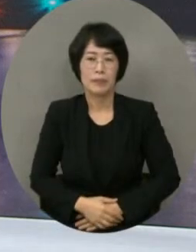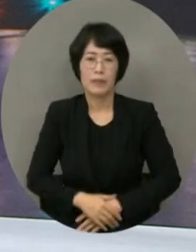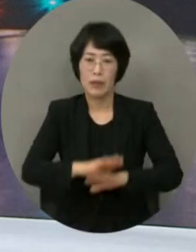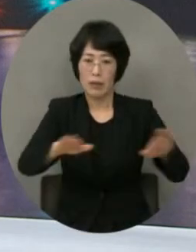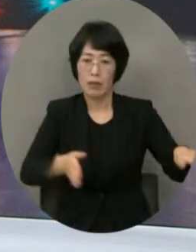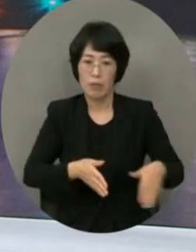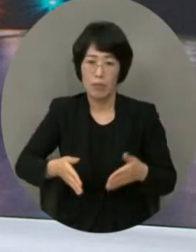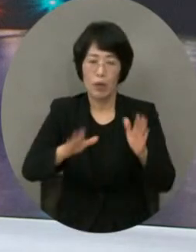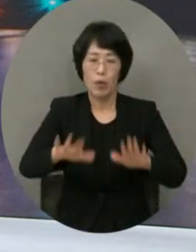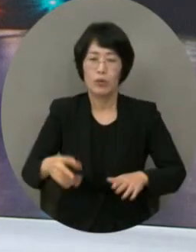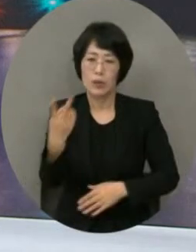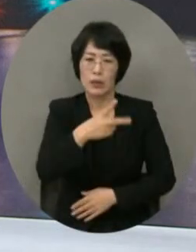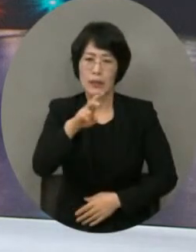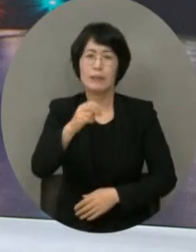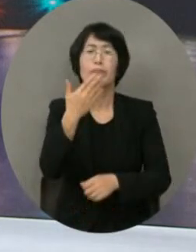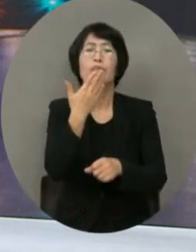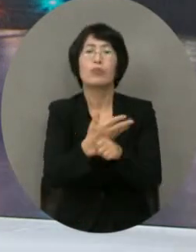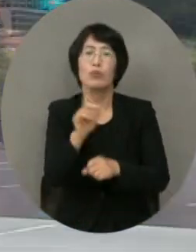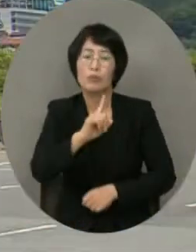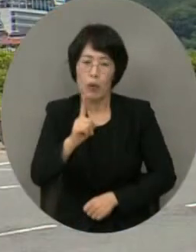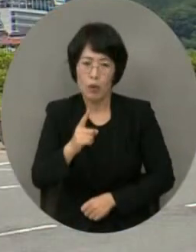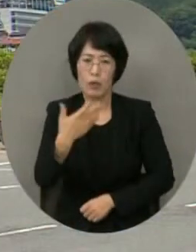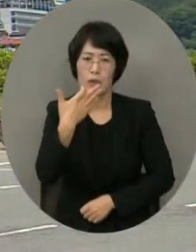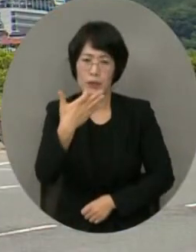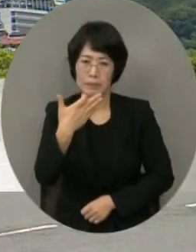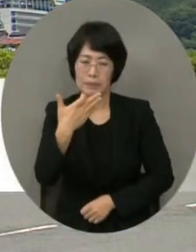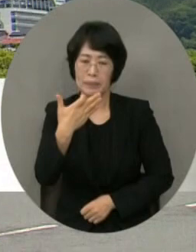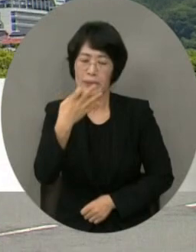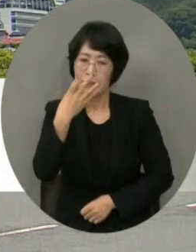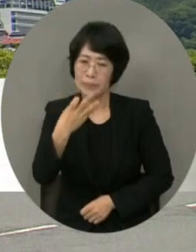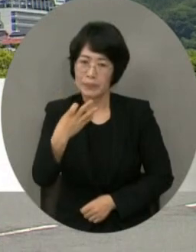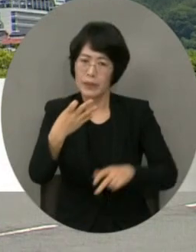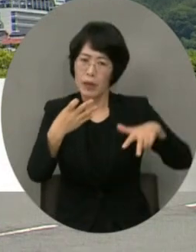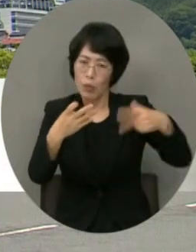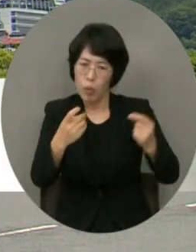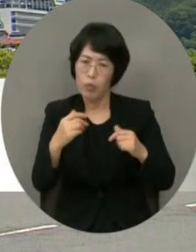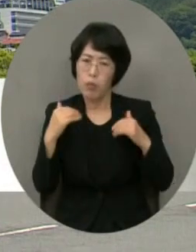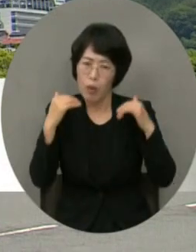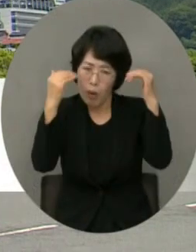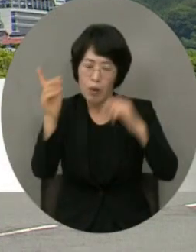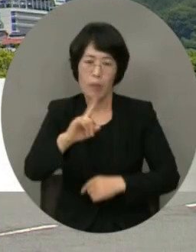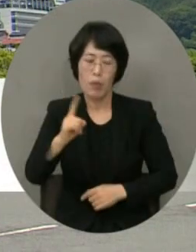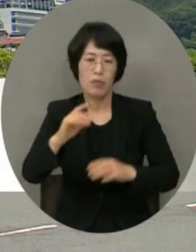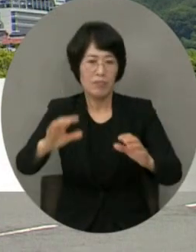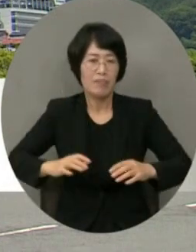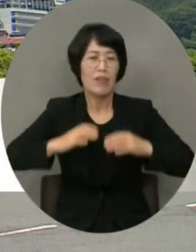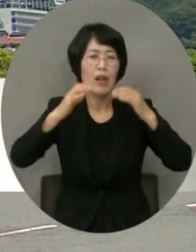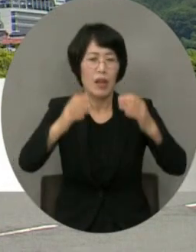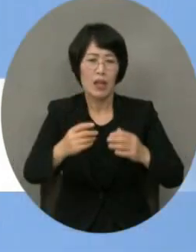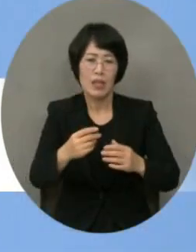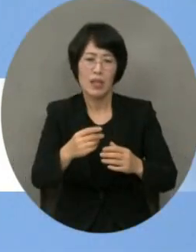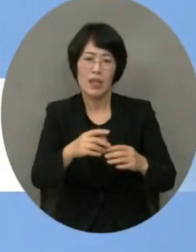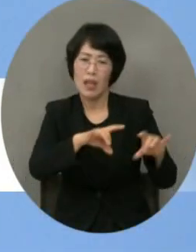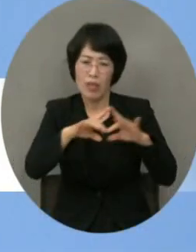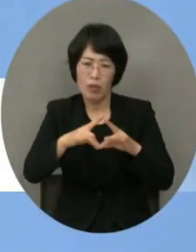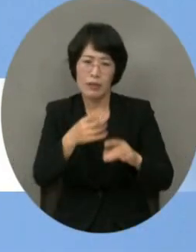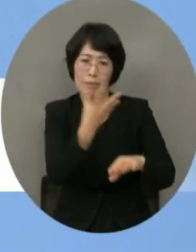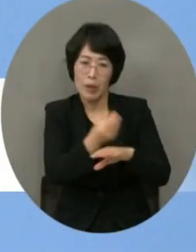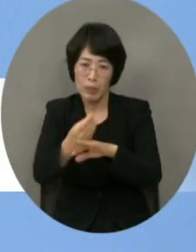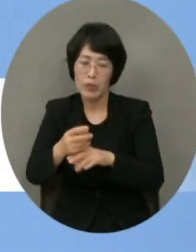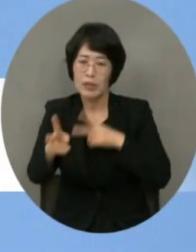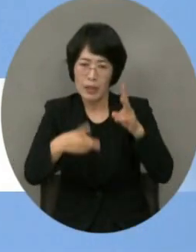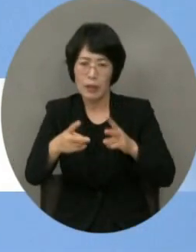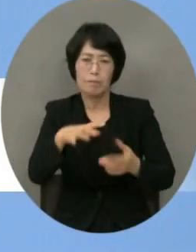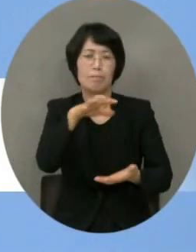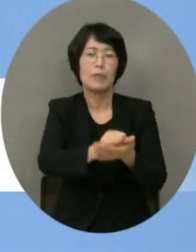전라남도가 오는 2029년 14조원 대로 성장할 것으로 추산되는 세계 직류 산업을 선점하기 위해